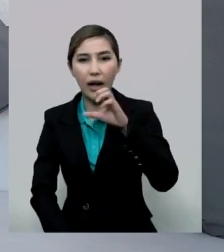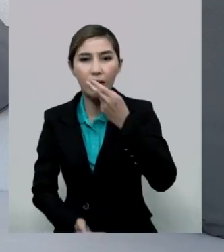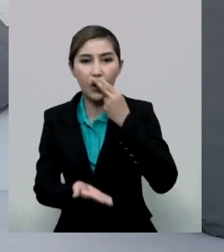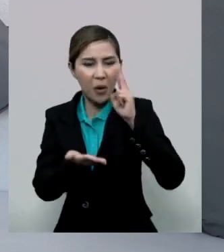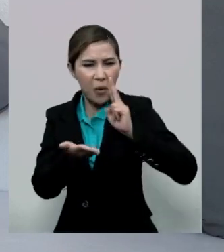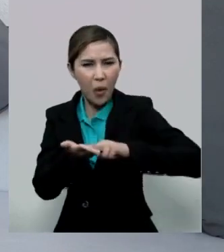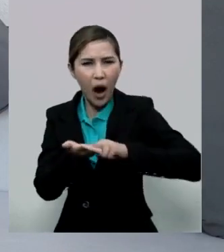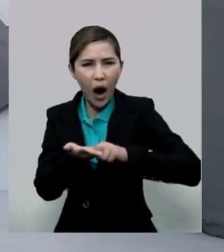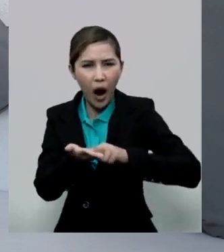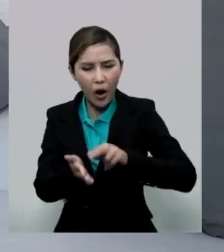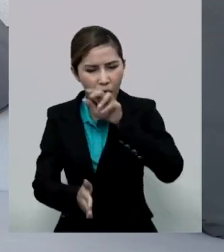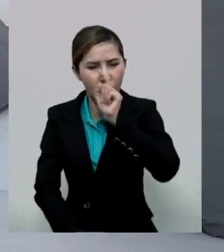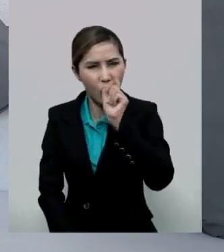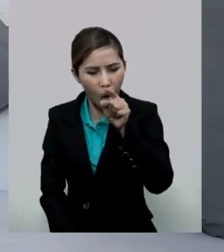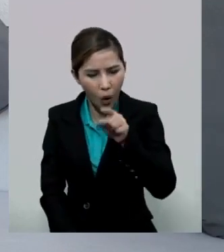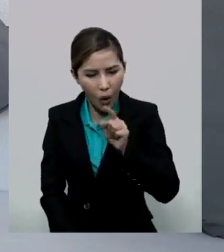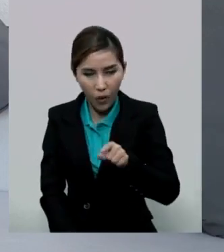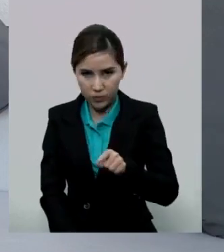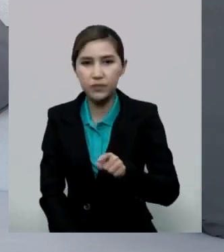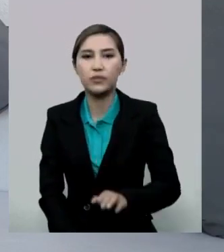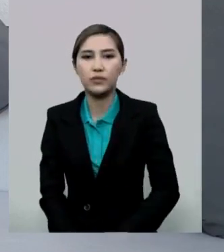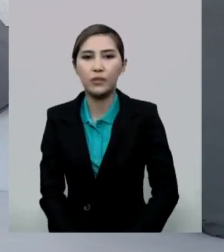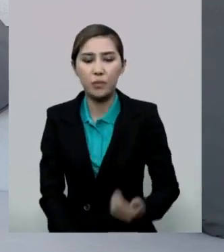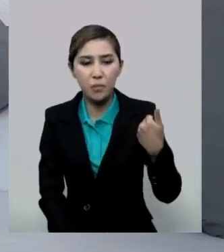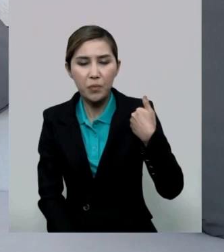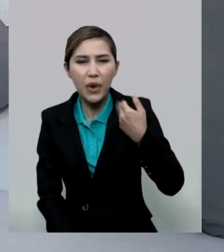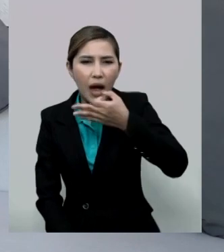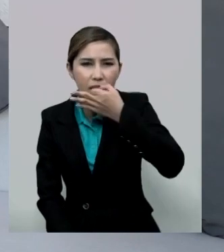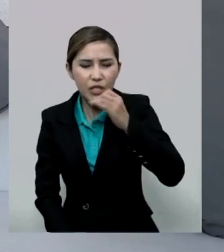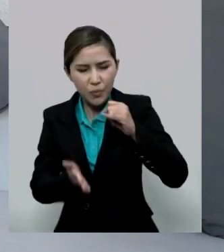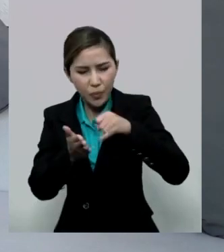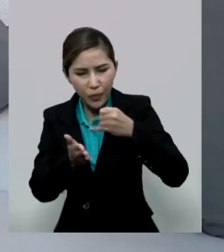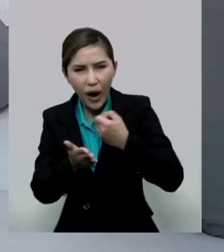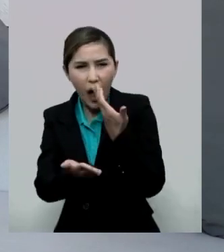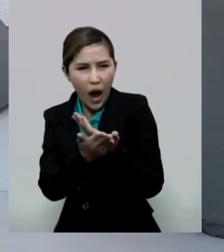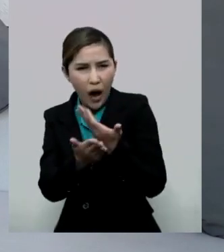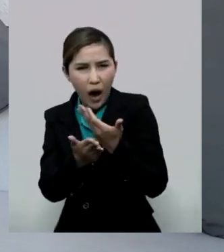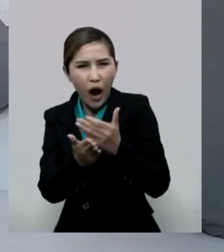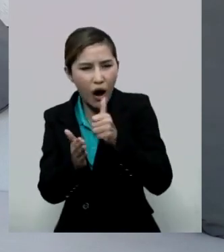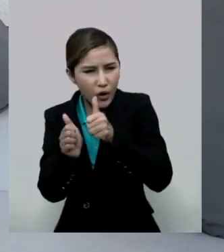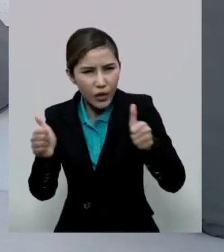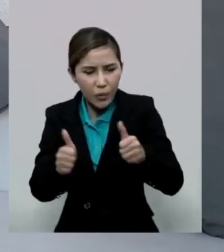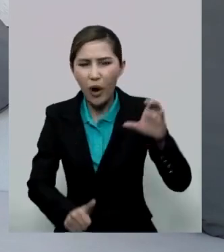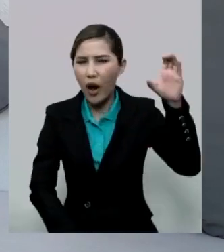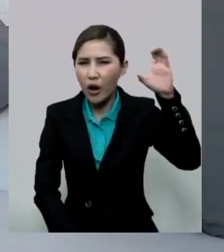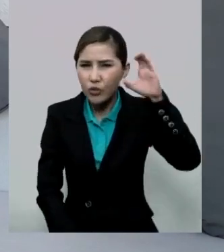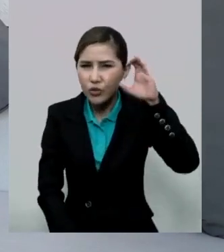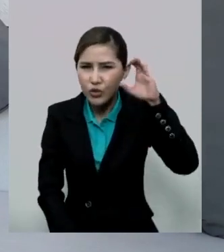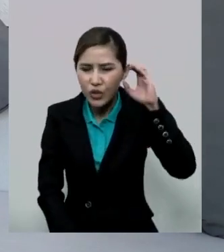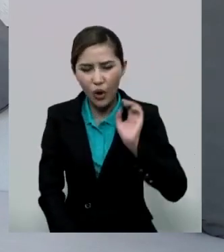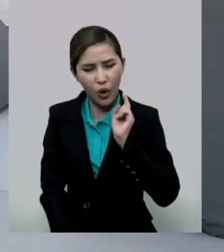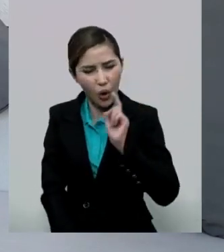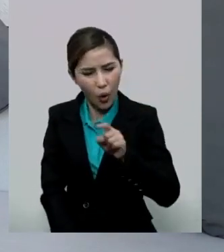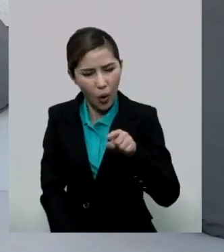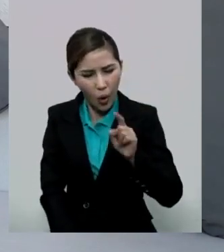เป็นข้อความทาง SMS ที่ให้กรอกข้อความหรือว่ากดลิงก์ต่างๆค่ะว่ามีงานง่ายๆรายได้ดีเมื่อเราหลงเชื่อนะ